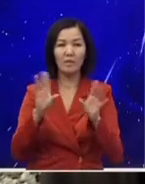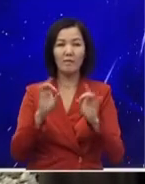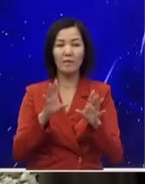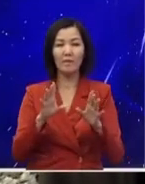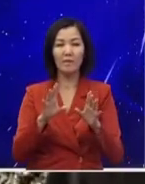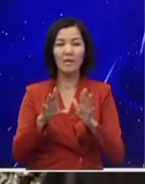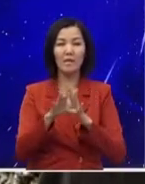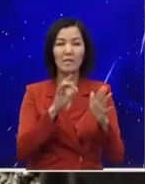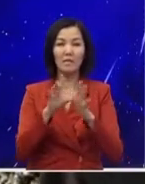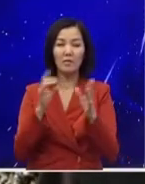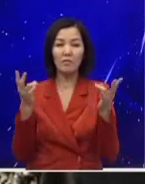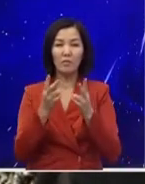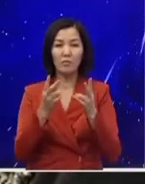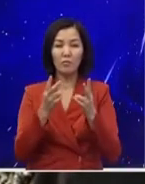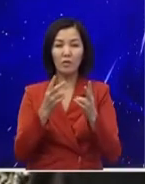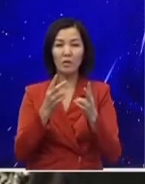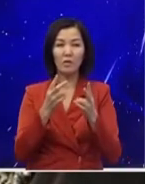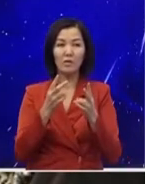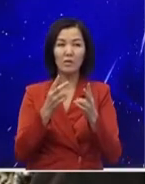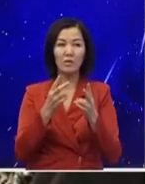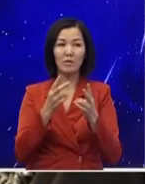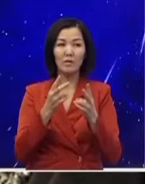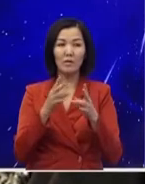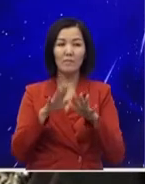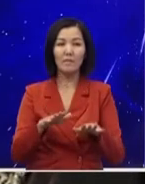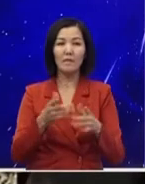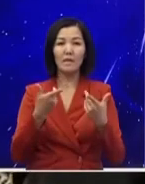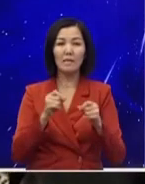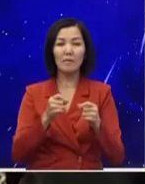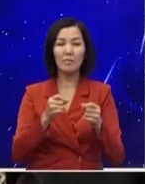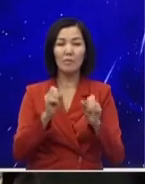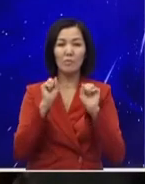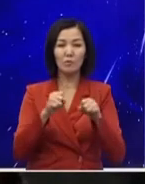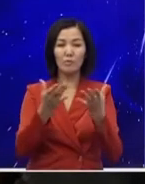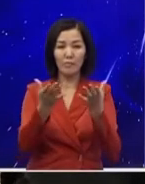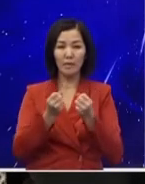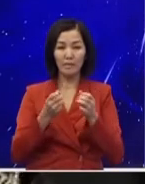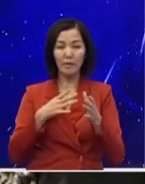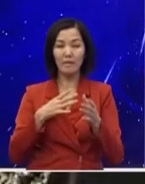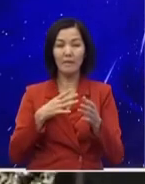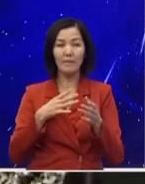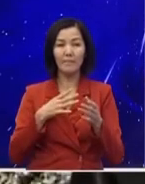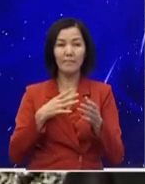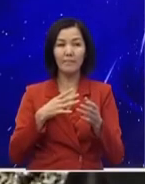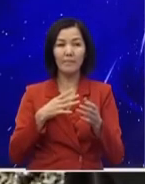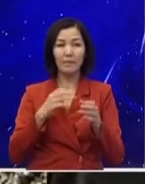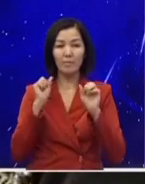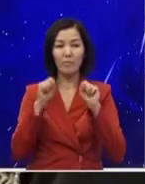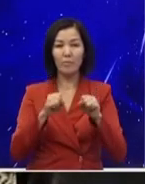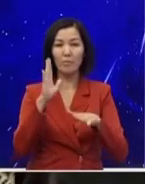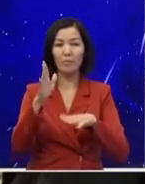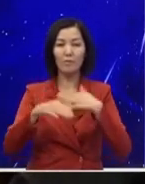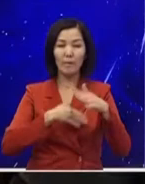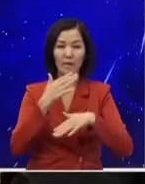пункты сортировки. Для этого будем мы создавать места, куда мы можем принимать этот органику, которую можем в дальнейшем